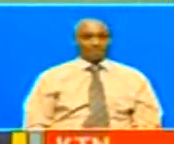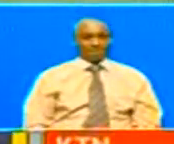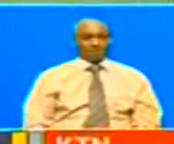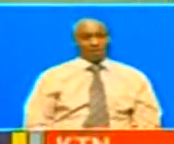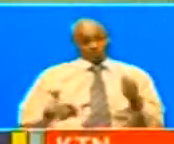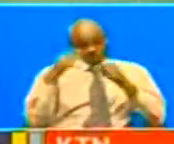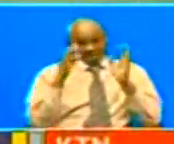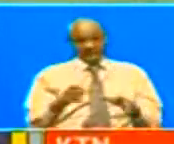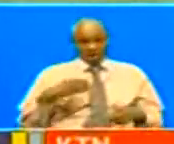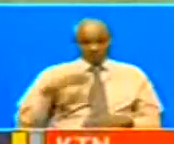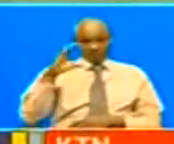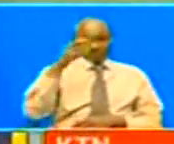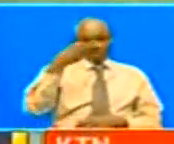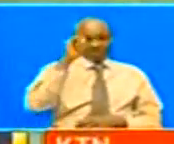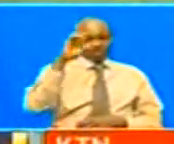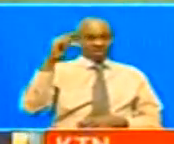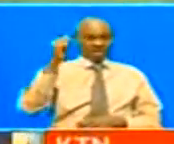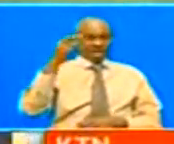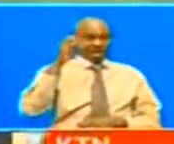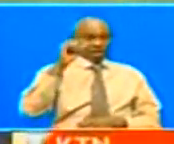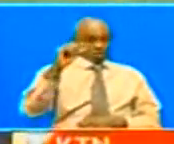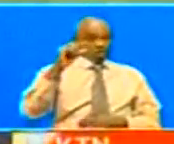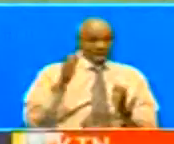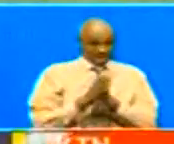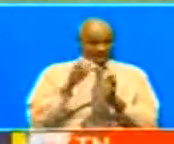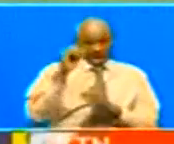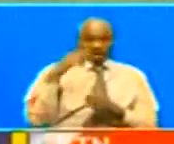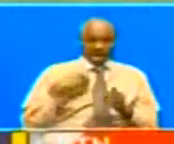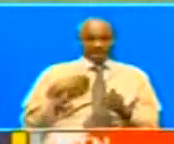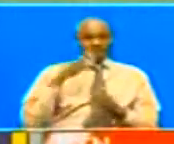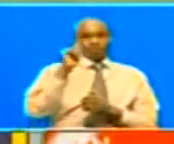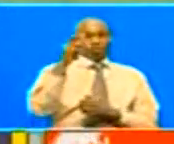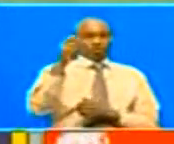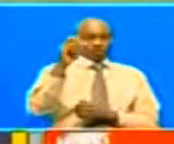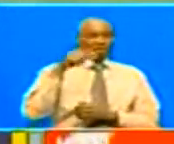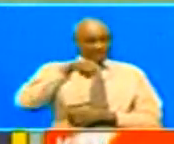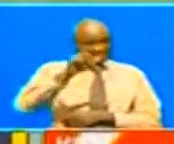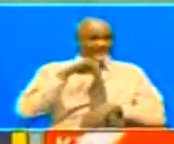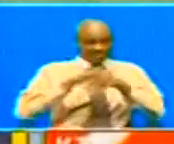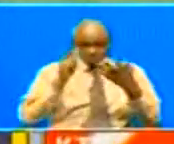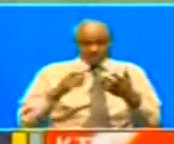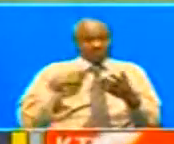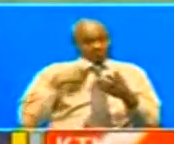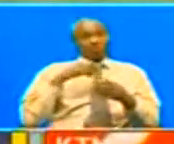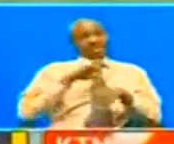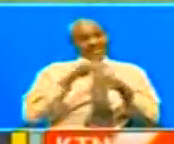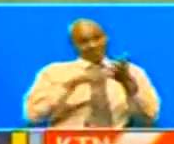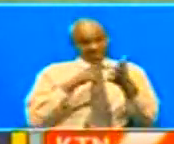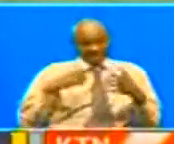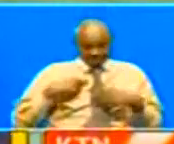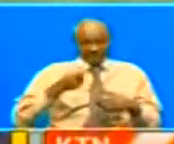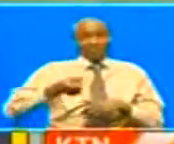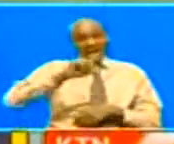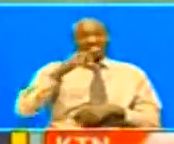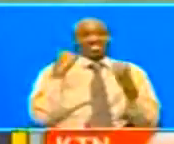Mshindi wa mbio za Chicago na Boston Marathon Rita Jepto alipatikana na hatia kutumia dawa zilizopigwa marufuku mchezoni